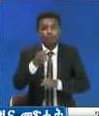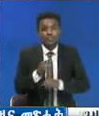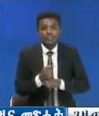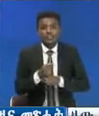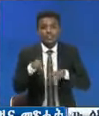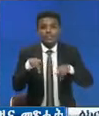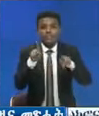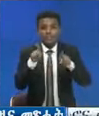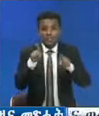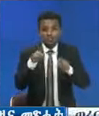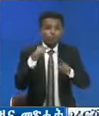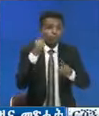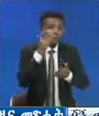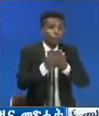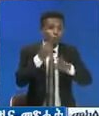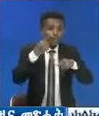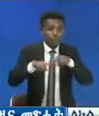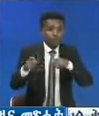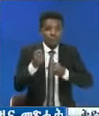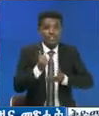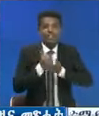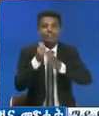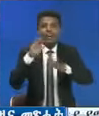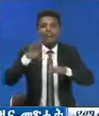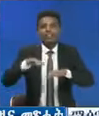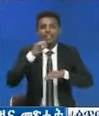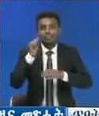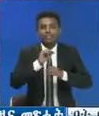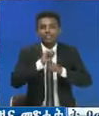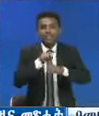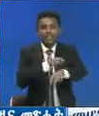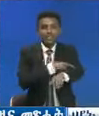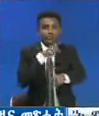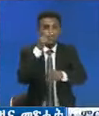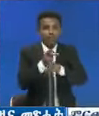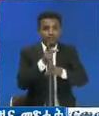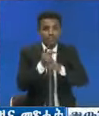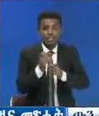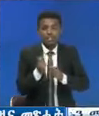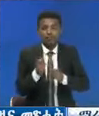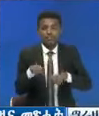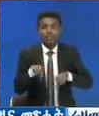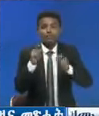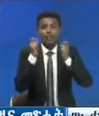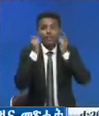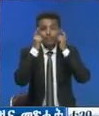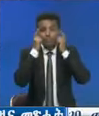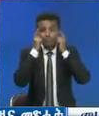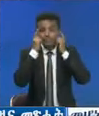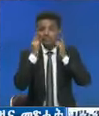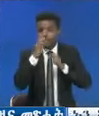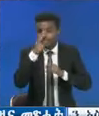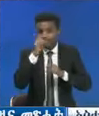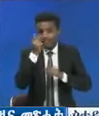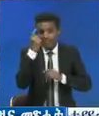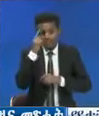ተረድተን ድጋፉ አልቀረም። ርቀቱን እየጠበቀ ባለሙያው ለአርሶ አደሩም ግንዛቤ እየፈጠረ ከኮረና ስርጭት አኳያ